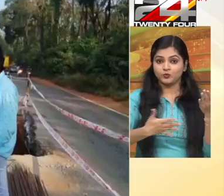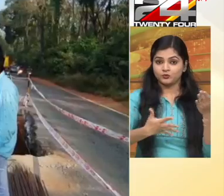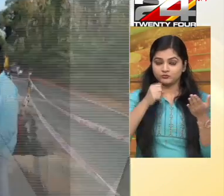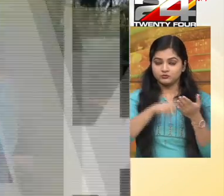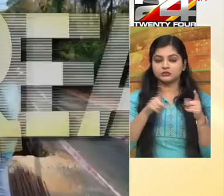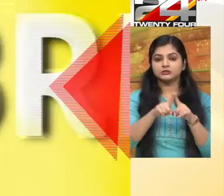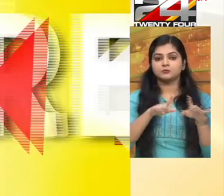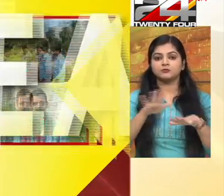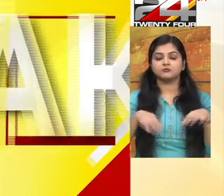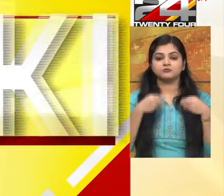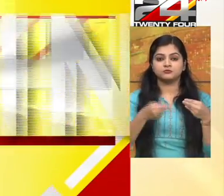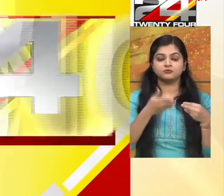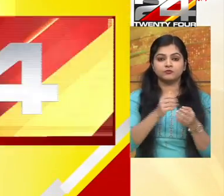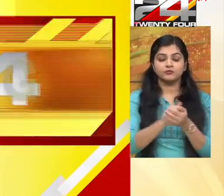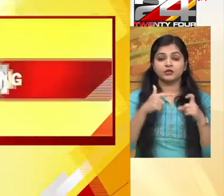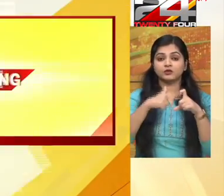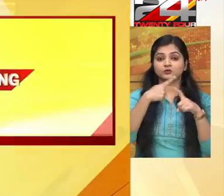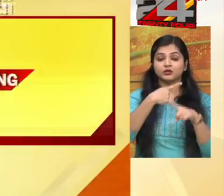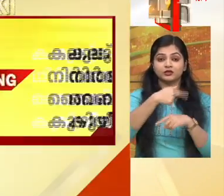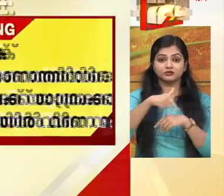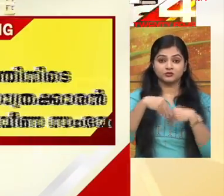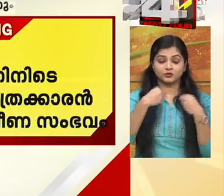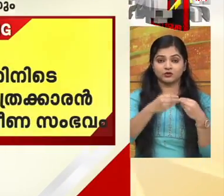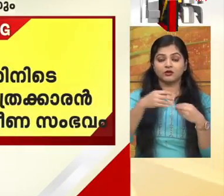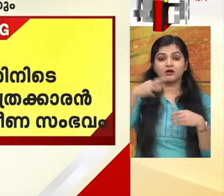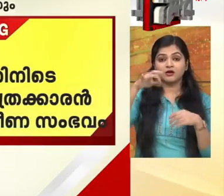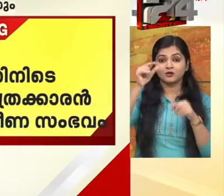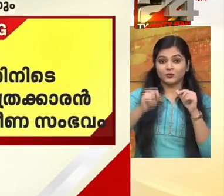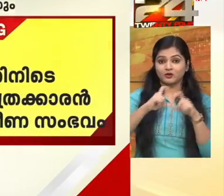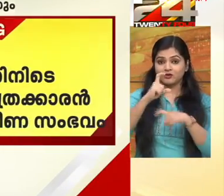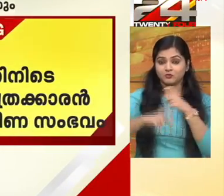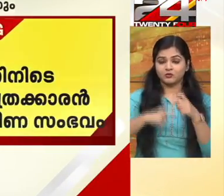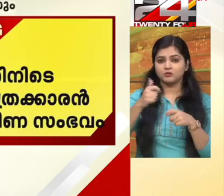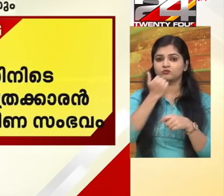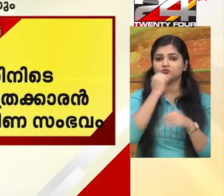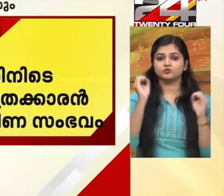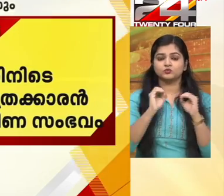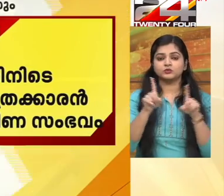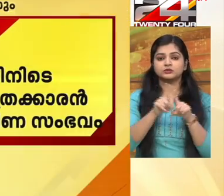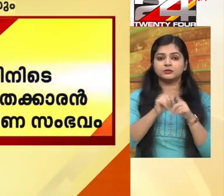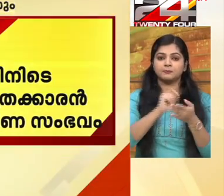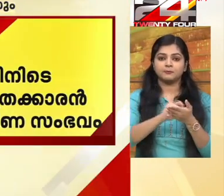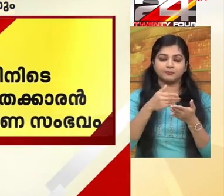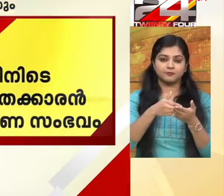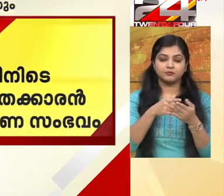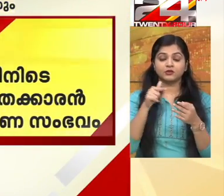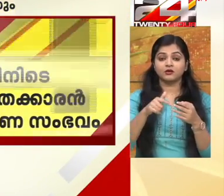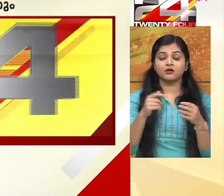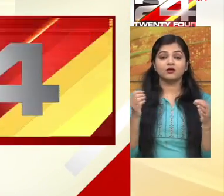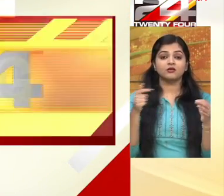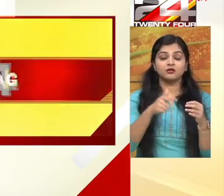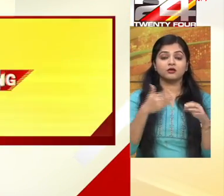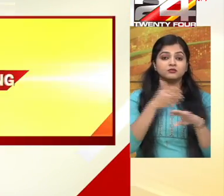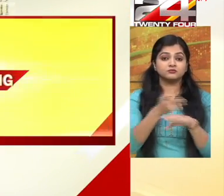നടപടി ഉണ്ടായിരിക്കുന്നത്. നേരത്തെ എക്സിക്യൂട്ടീവ് എഞ്ചിനീയർ നൽകിയ റിപ്പോർട്ടിൽ കരാർ കമ്പനിക്ക് പിഴവുകൾ ഉണ്ടായിട്ടില്ല എന്നുള്ളതായിരുന്നു വാദം. മാത്രമല്ല, അപകടമുണ്ടായത് എതിർദിശയിൽ നിന്ന്